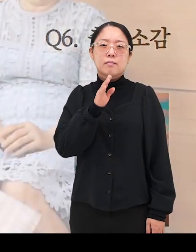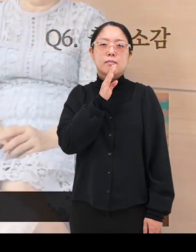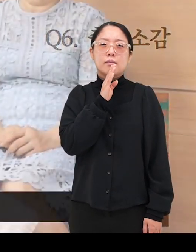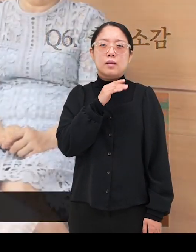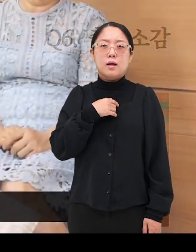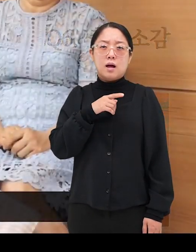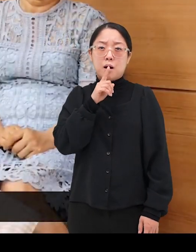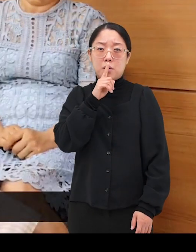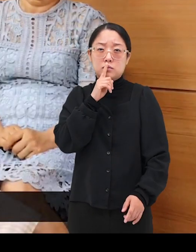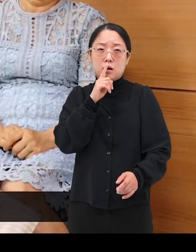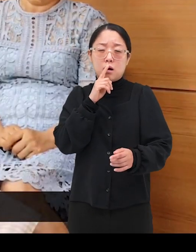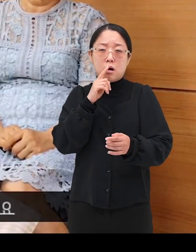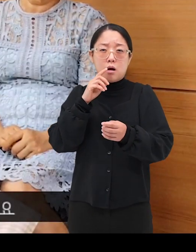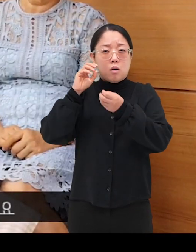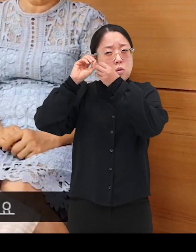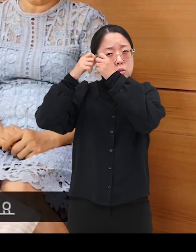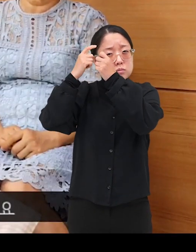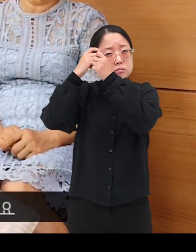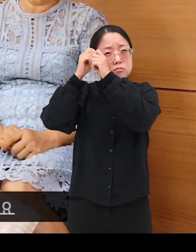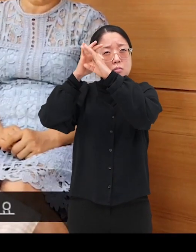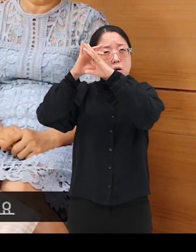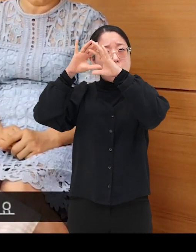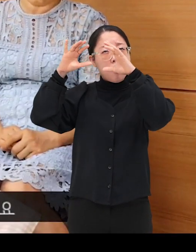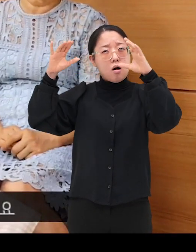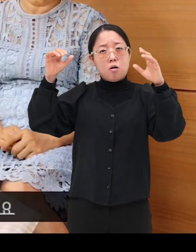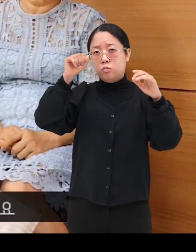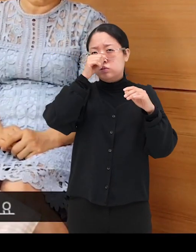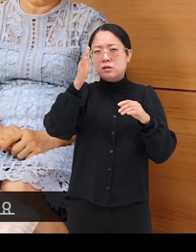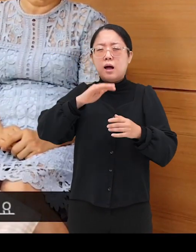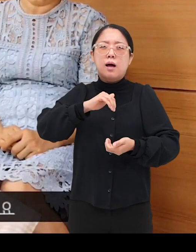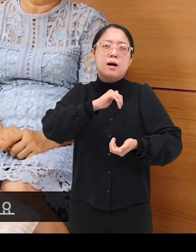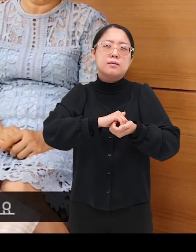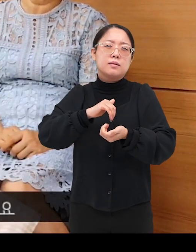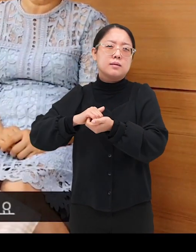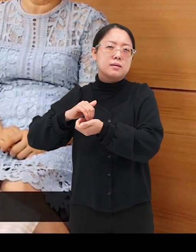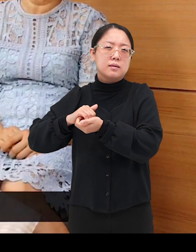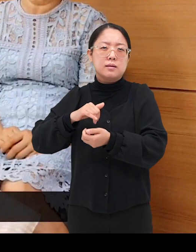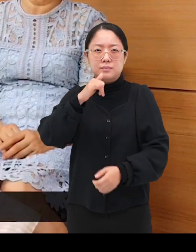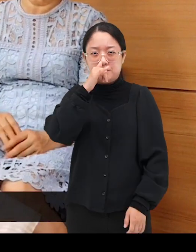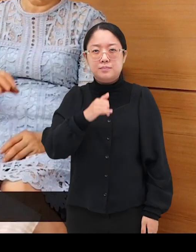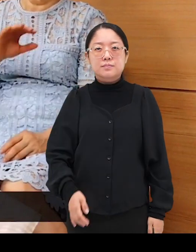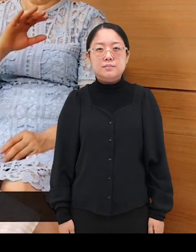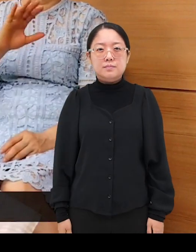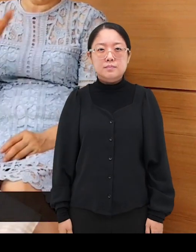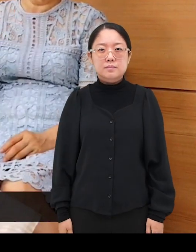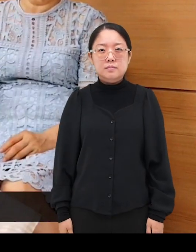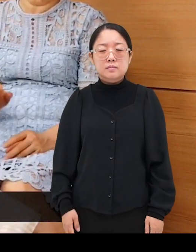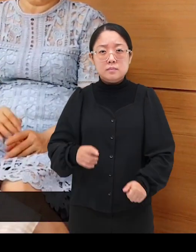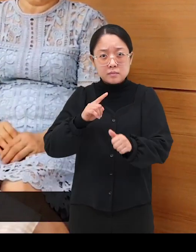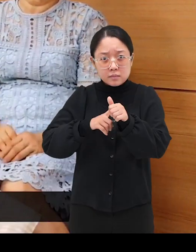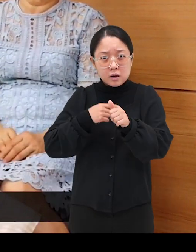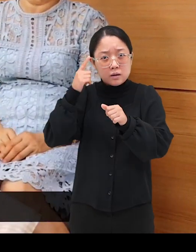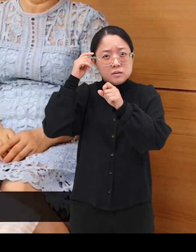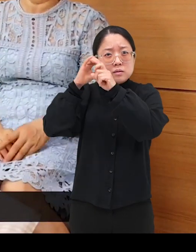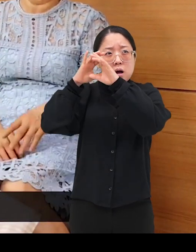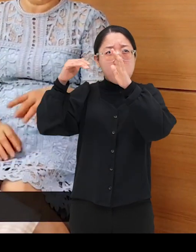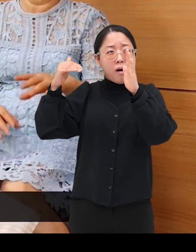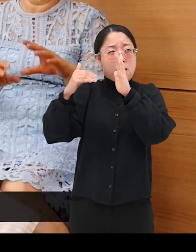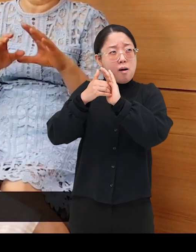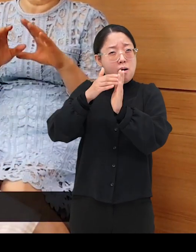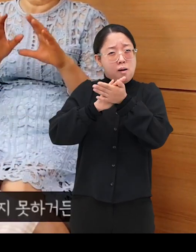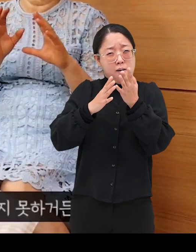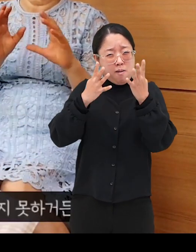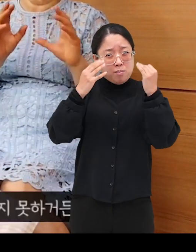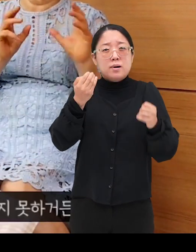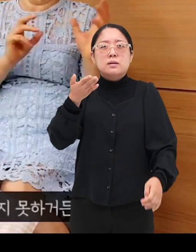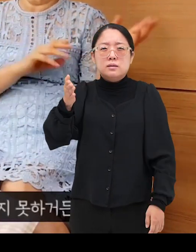그러니까 저는 제가 되게 좋아하는 말이 상상력에도 한계가 있다는 말이거든요. 우리가 상상할 수 있는 거는 무한할 것 같지만 자신이